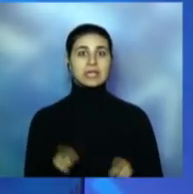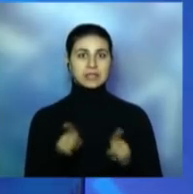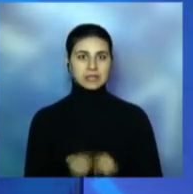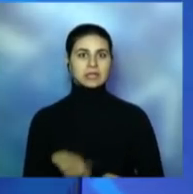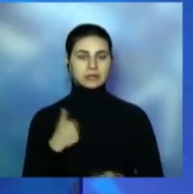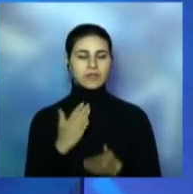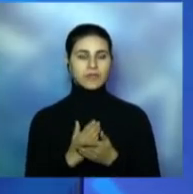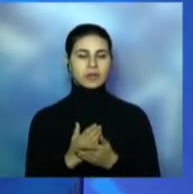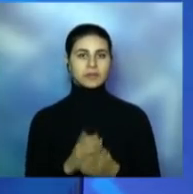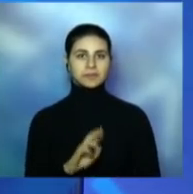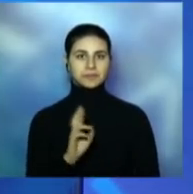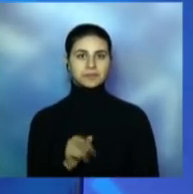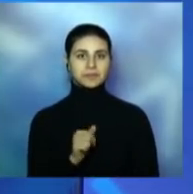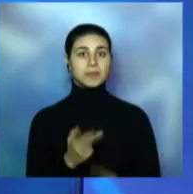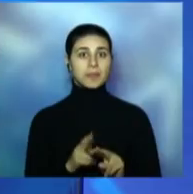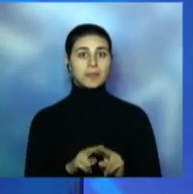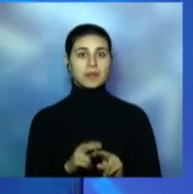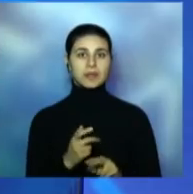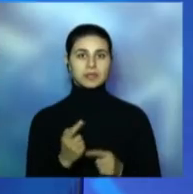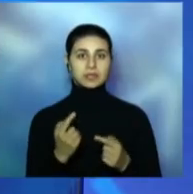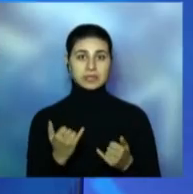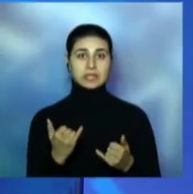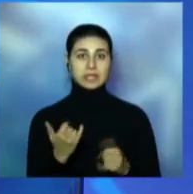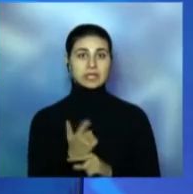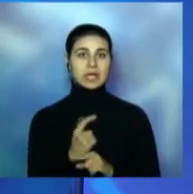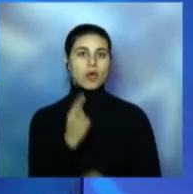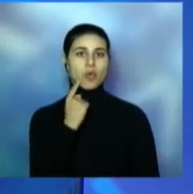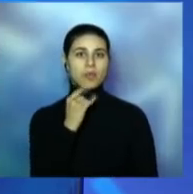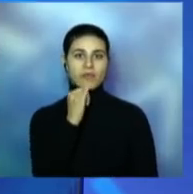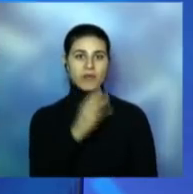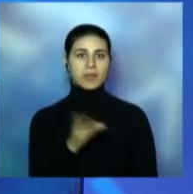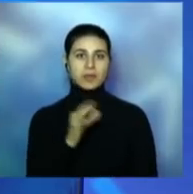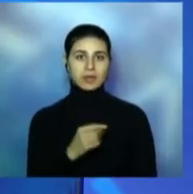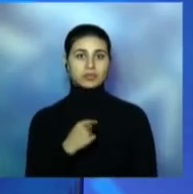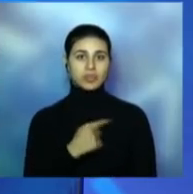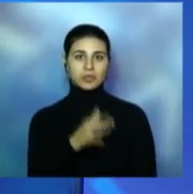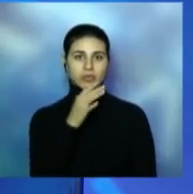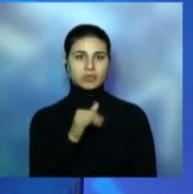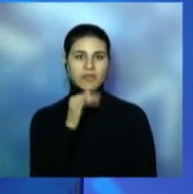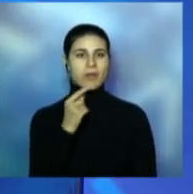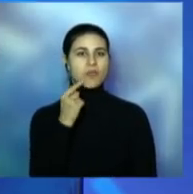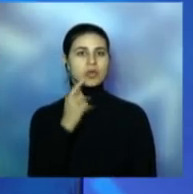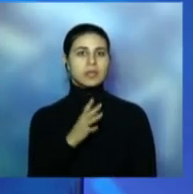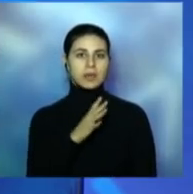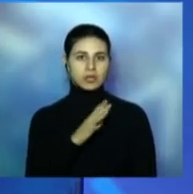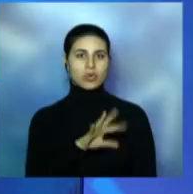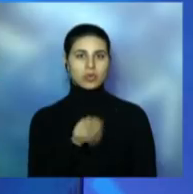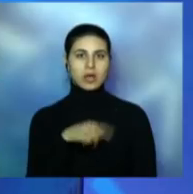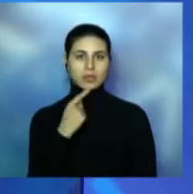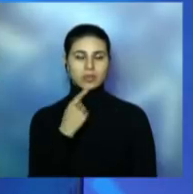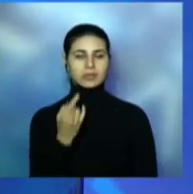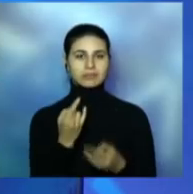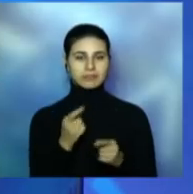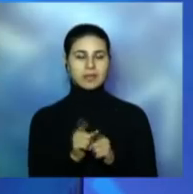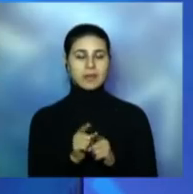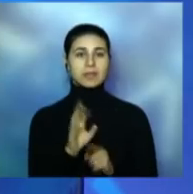ასეთი ვარ და ეს ძალიან დიდი დღეს კომპლექსებზე ხიან, მაგრამ ჩვენ დროს მორიდება იყო ეს და